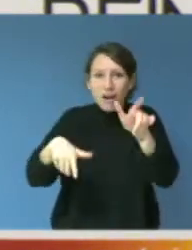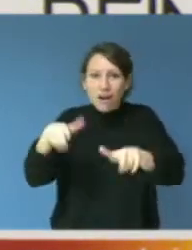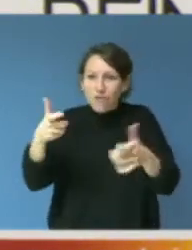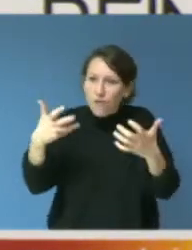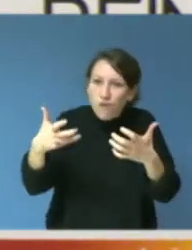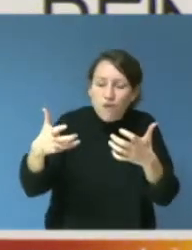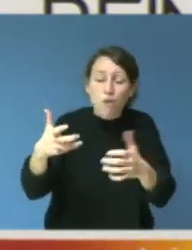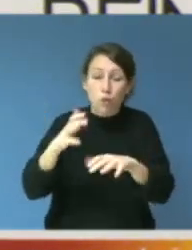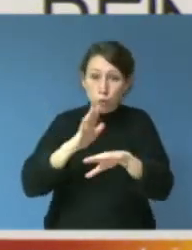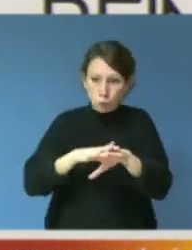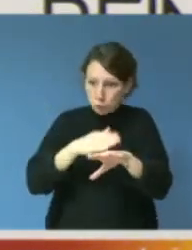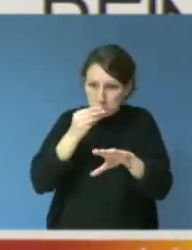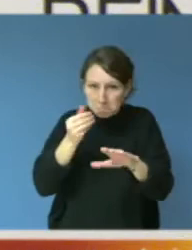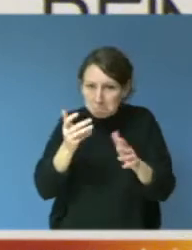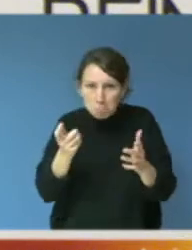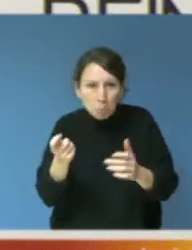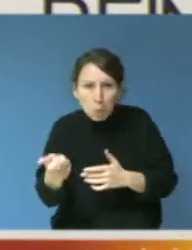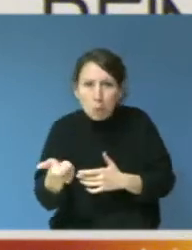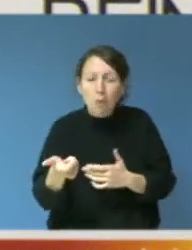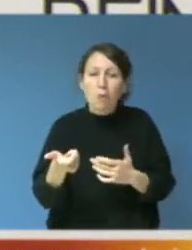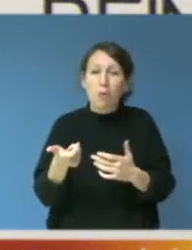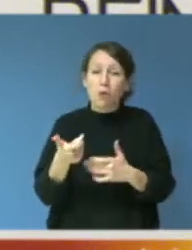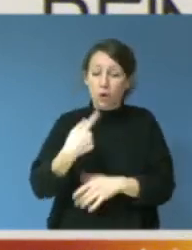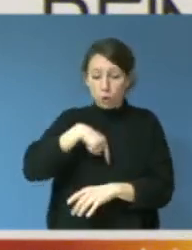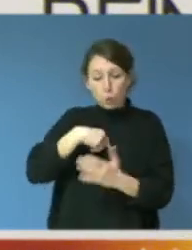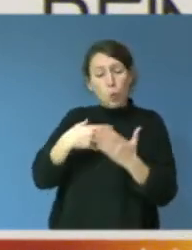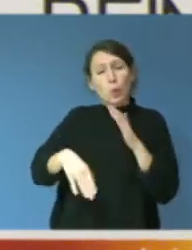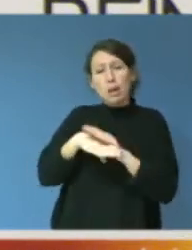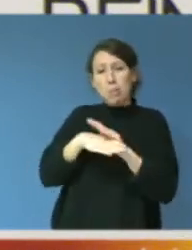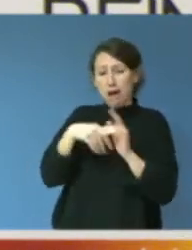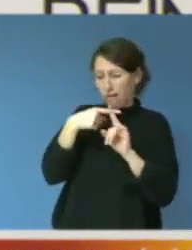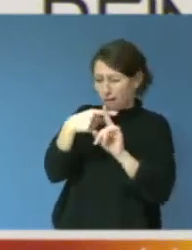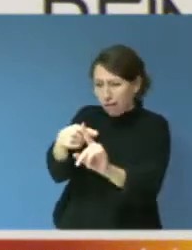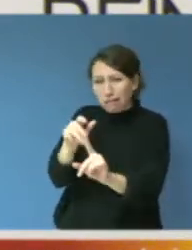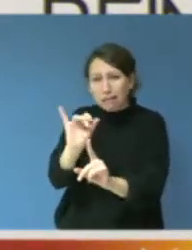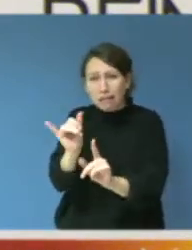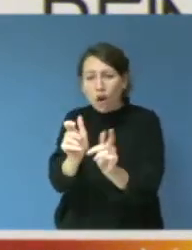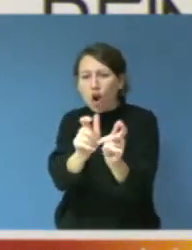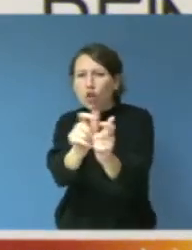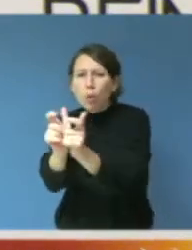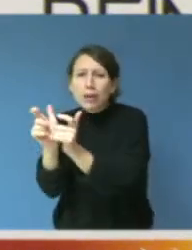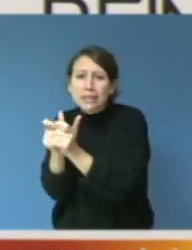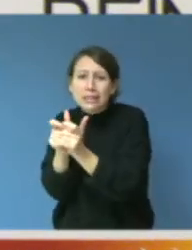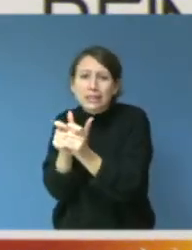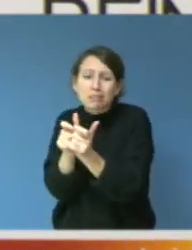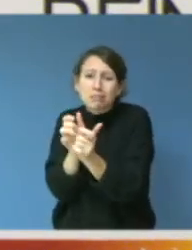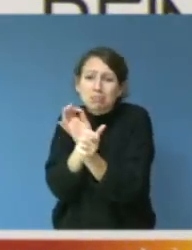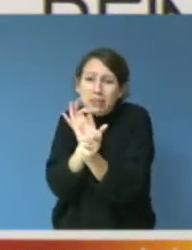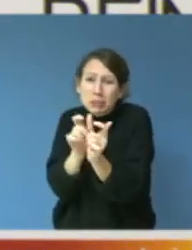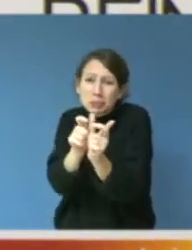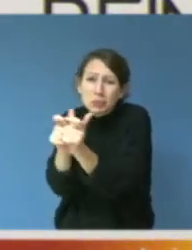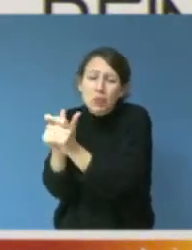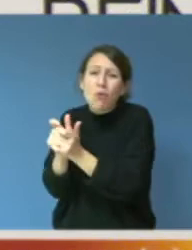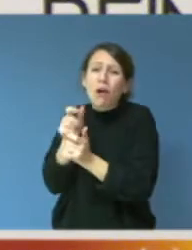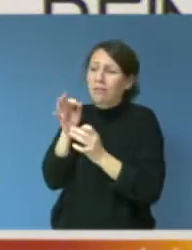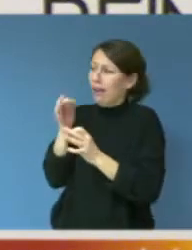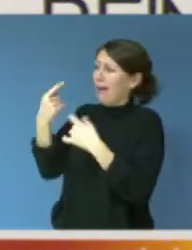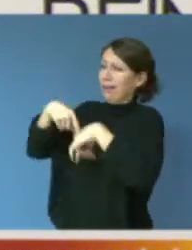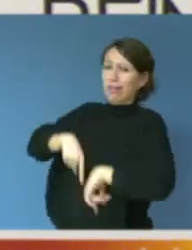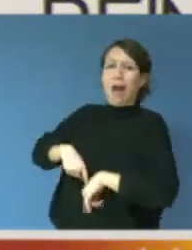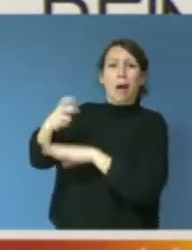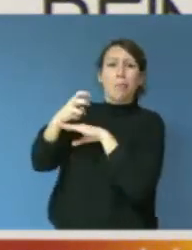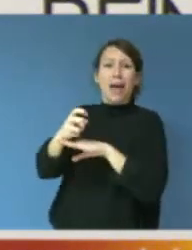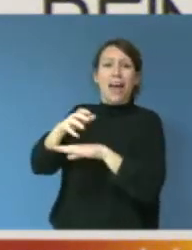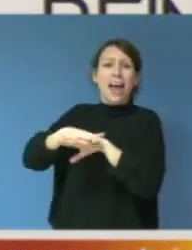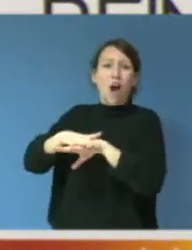était qu'il cible les entreprises qui étaient trop petites pour pouvoir bénéficier du prêt garanti par l'État et qui étaient un peu les